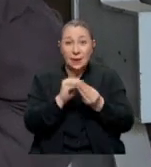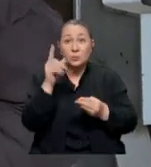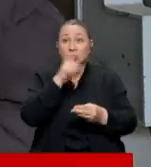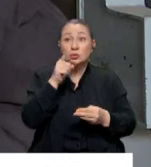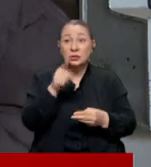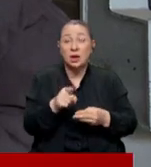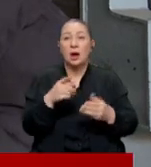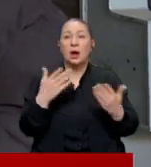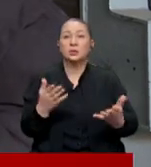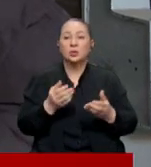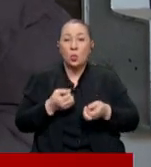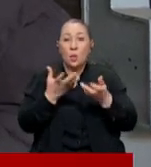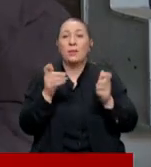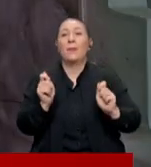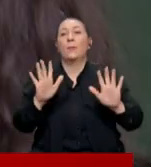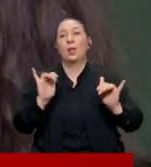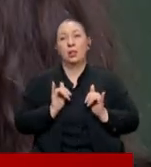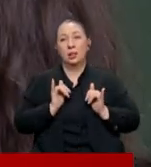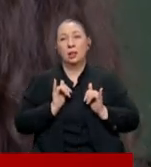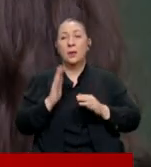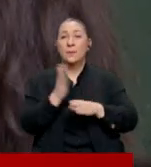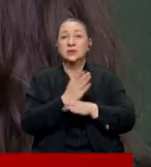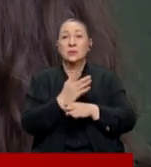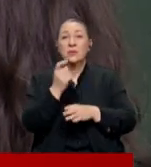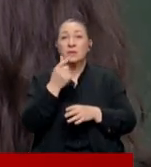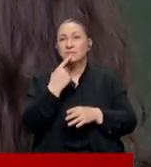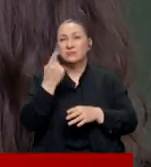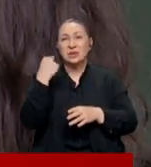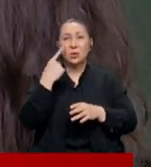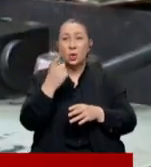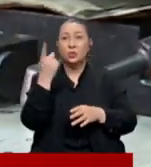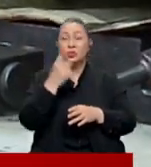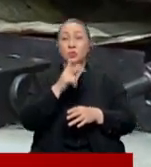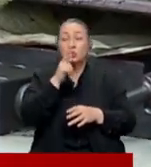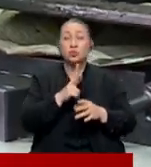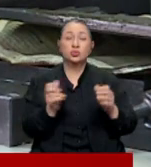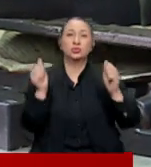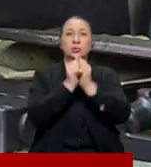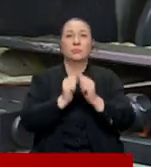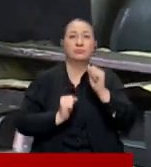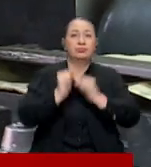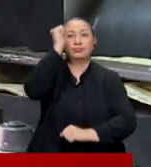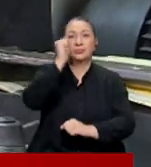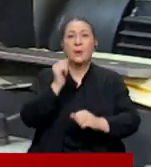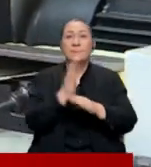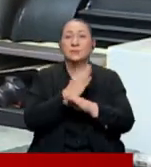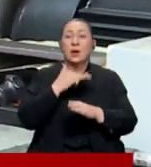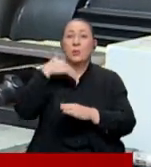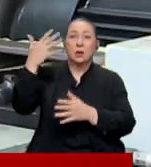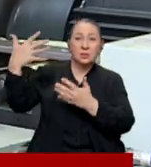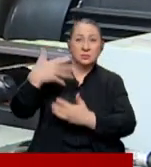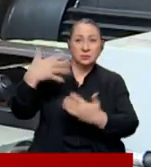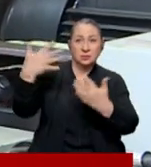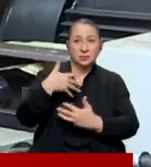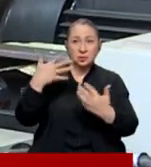zamlarla birlikte artık üretim yapamaz durumda. Malzeme fiyatları geçen yıla göre %300 oranında arttı. Malzemeler yurt dışından